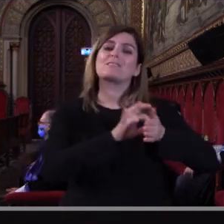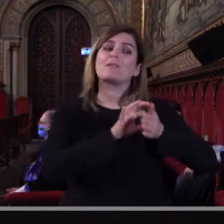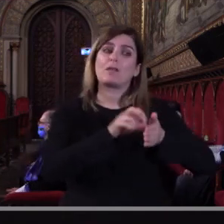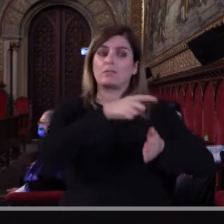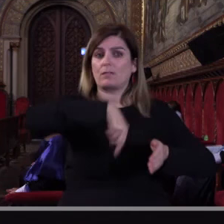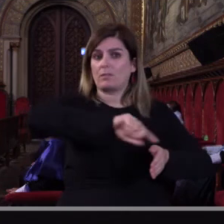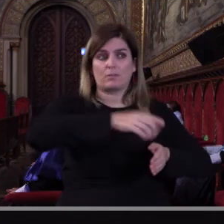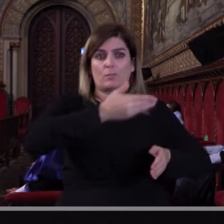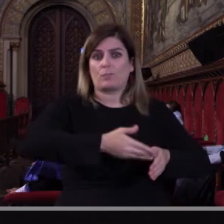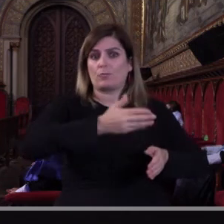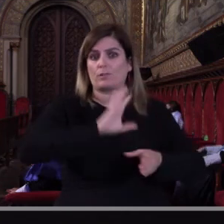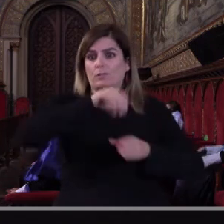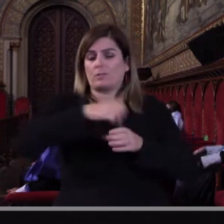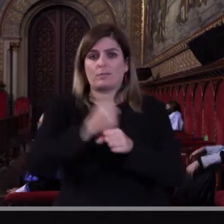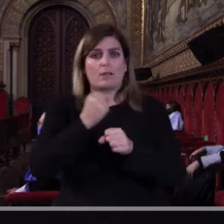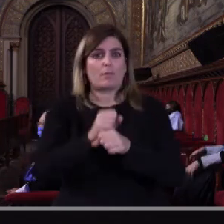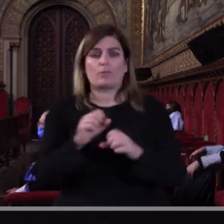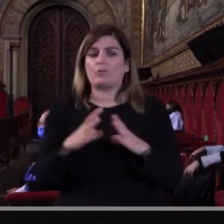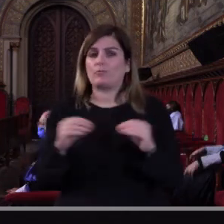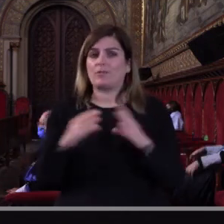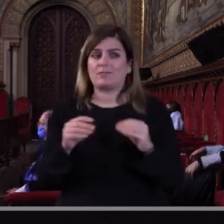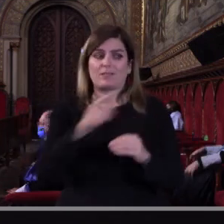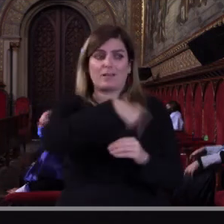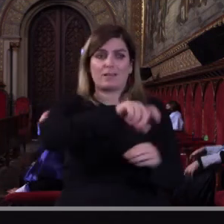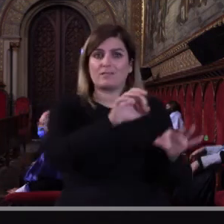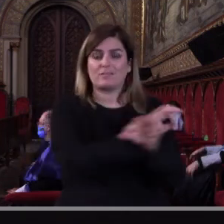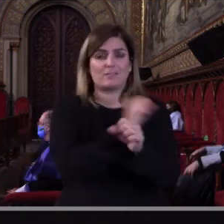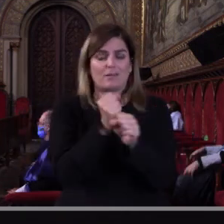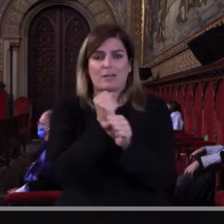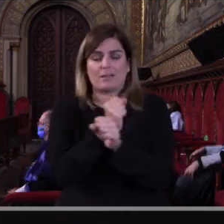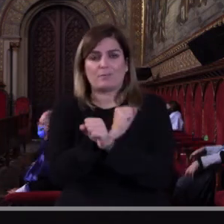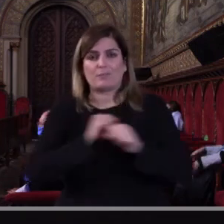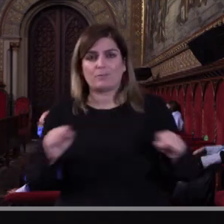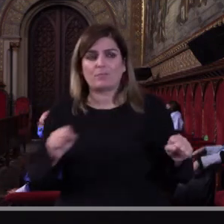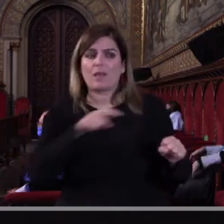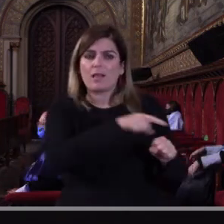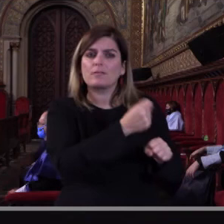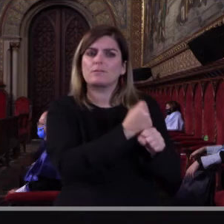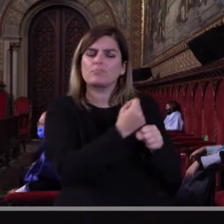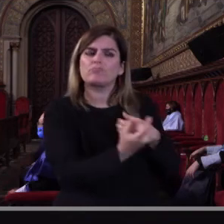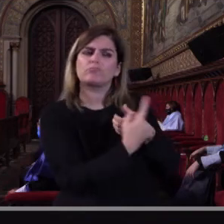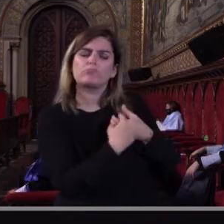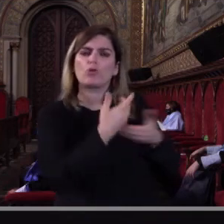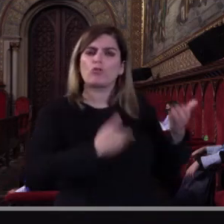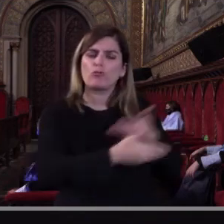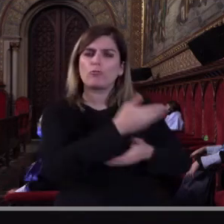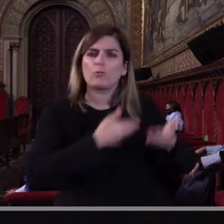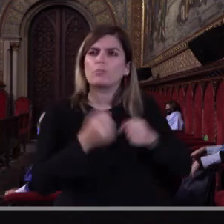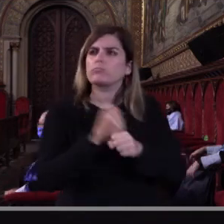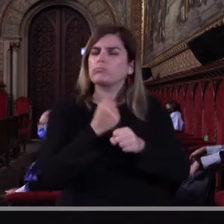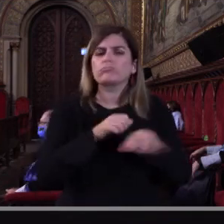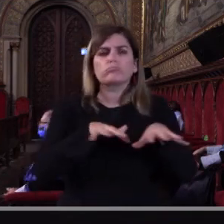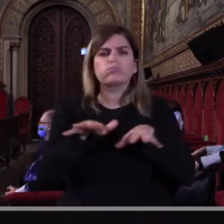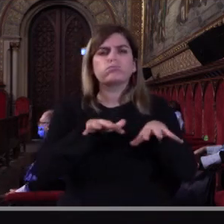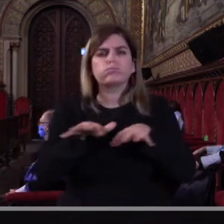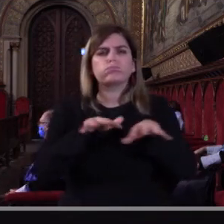de la nostra casa i sense el qual no podien tirar endavant, participa perquè tot funcioni de la millor manera possible.